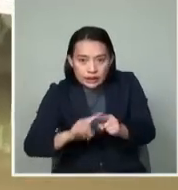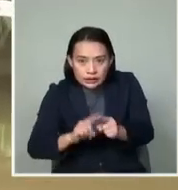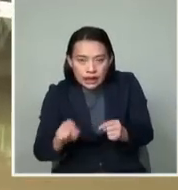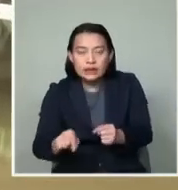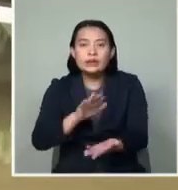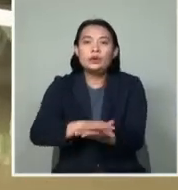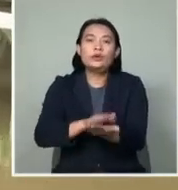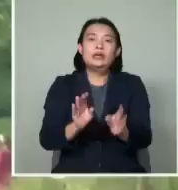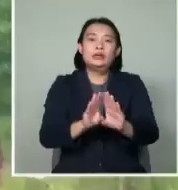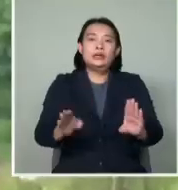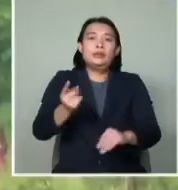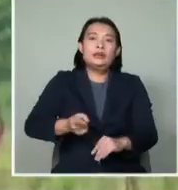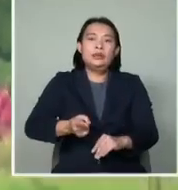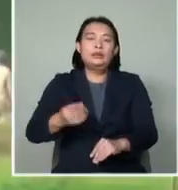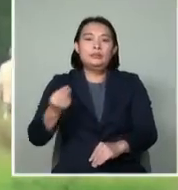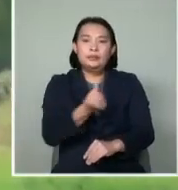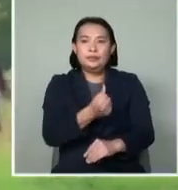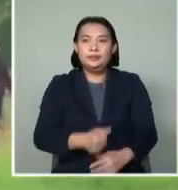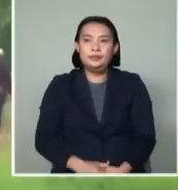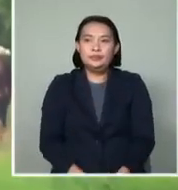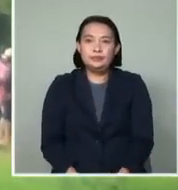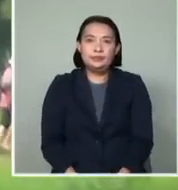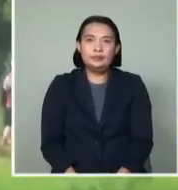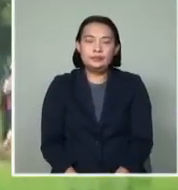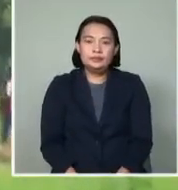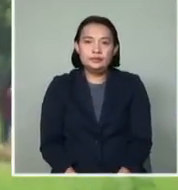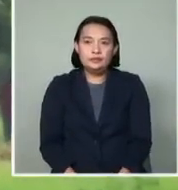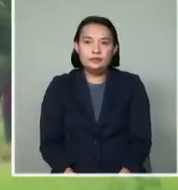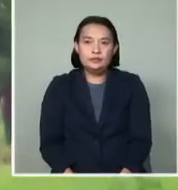รียนตามปกติต่อไปให้ได้เร็วที่สุดนั่นเองครับ